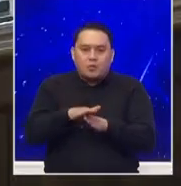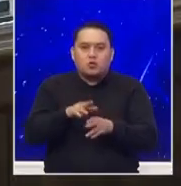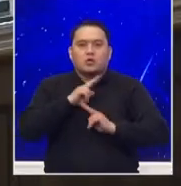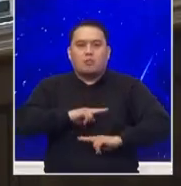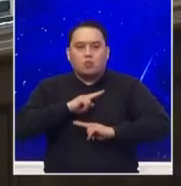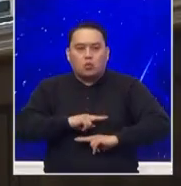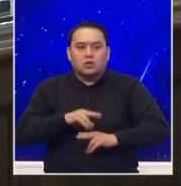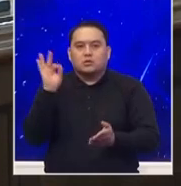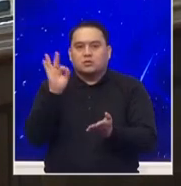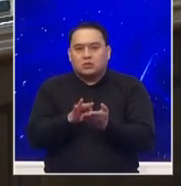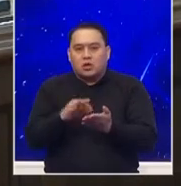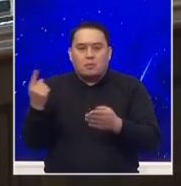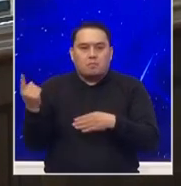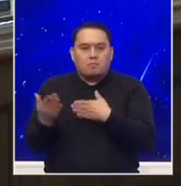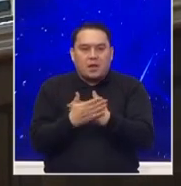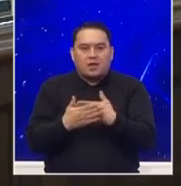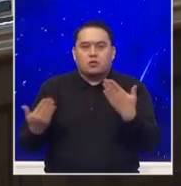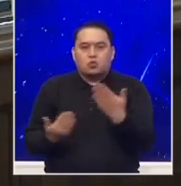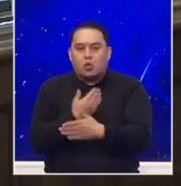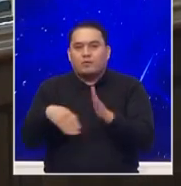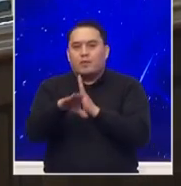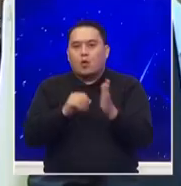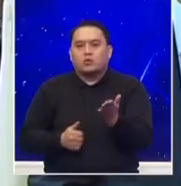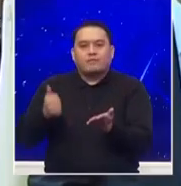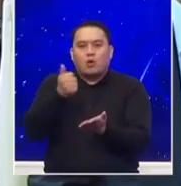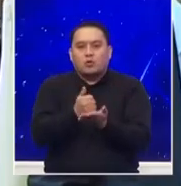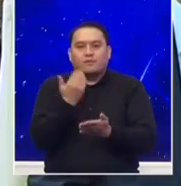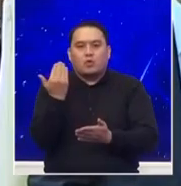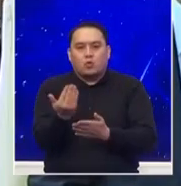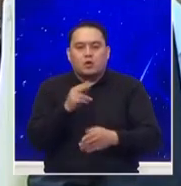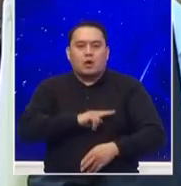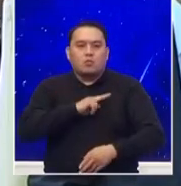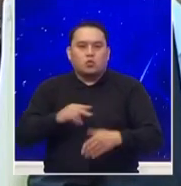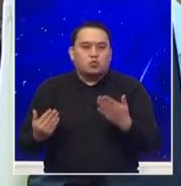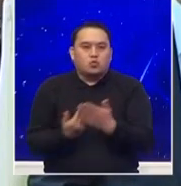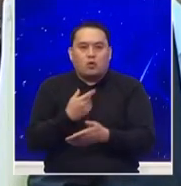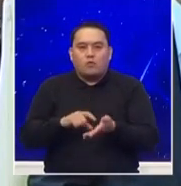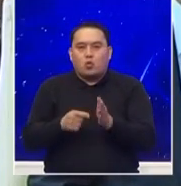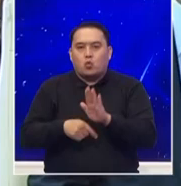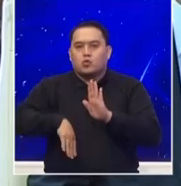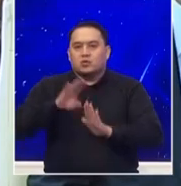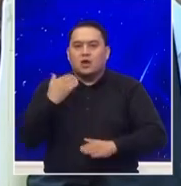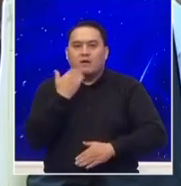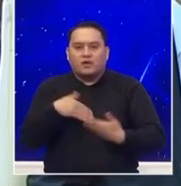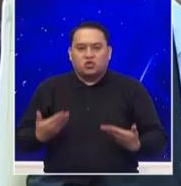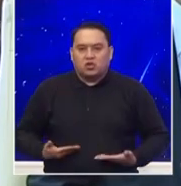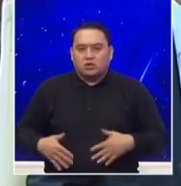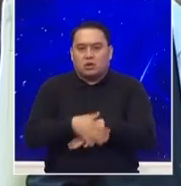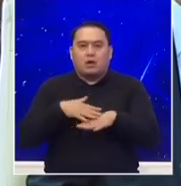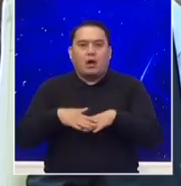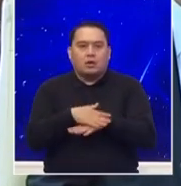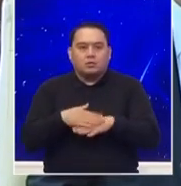работу и поставил задачи перед новыми депутатами. Ключевой приоритет в работе нового корпуса – улучшение качества жизни